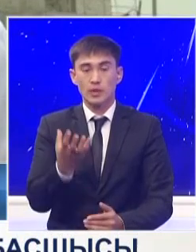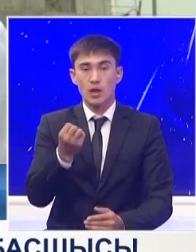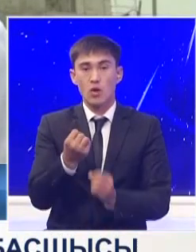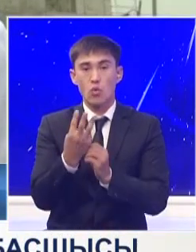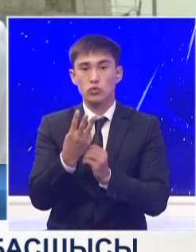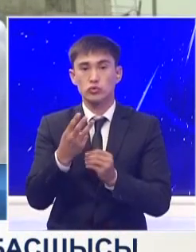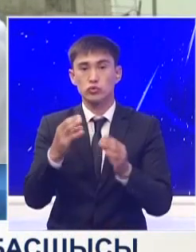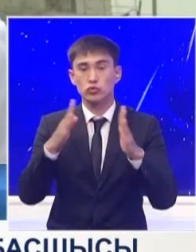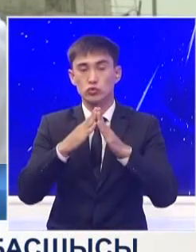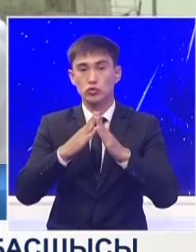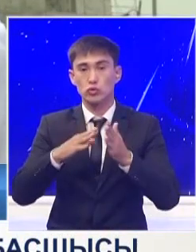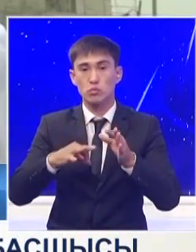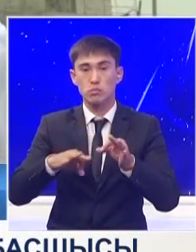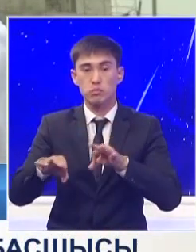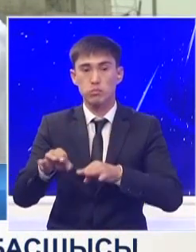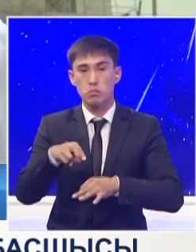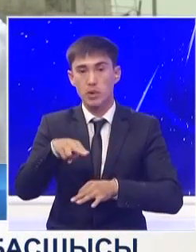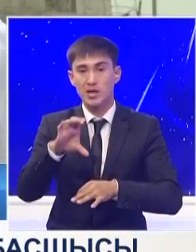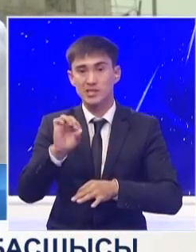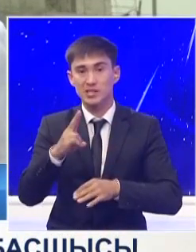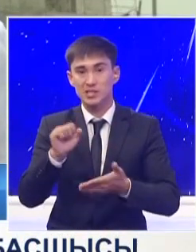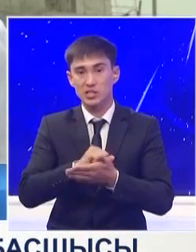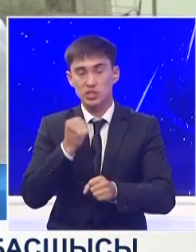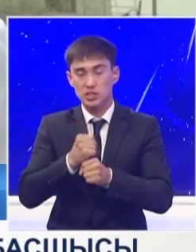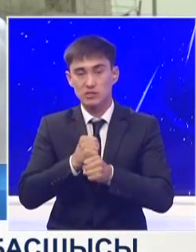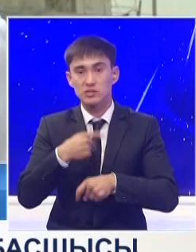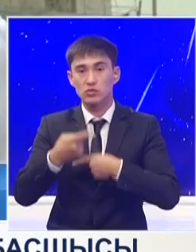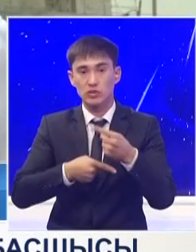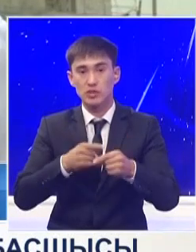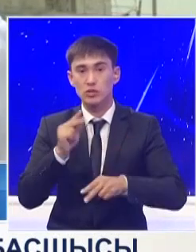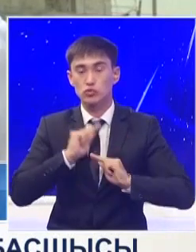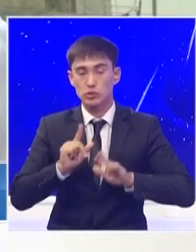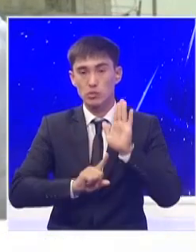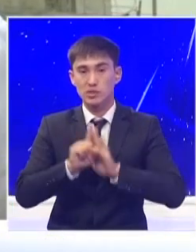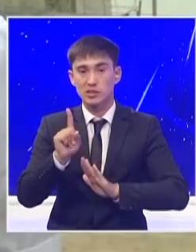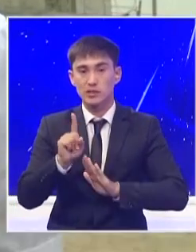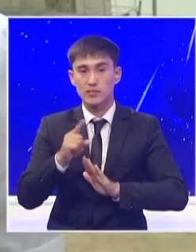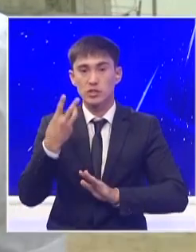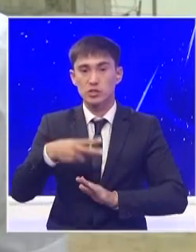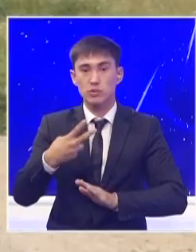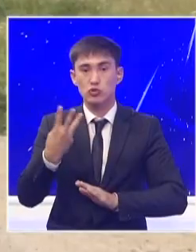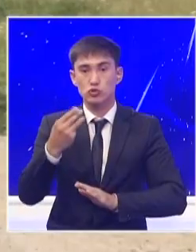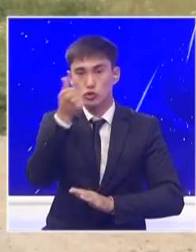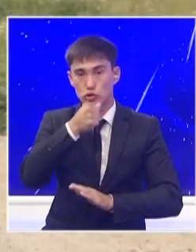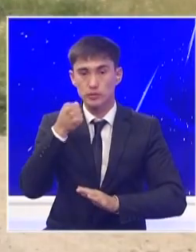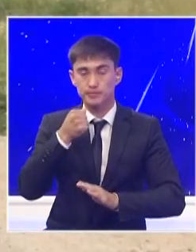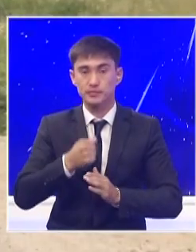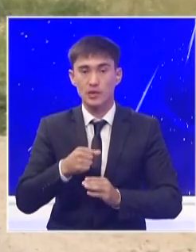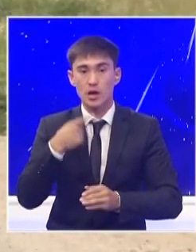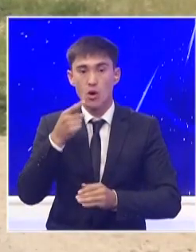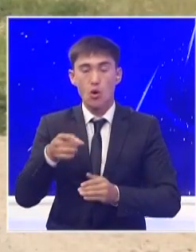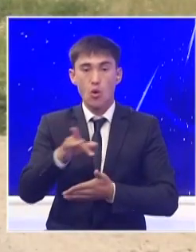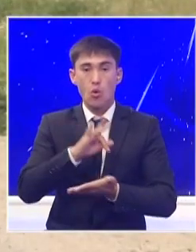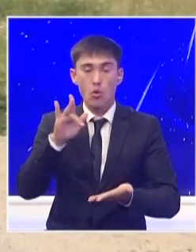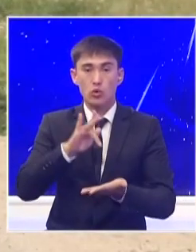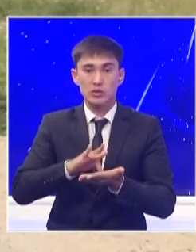ПСДС жасалынып жатыр. Біткен соң СМР жұмыстарын бастайды 23 жылда. Айта кетейік, аудан орталығы